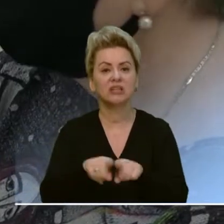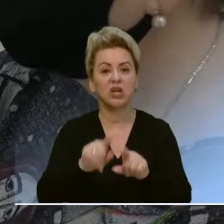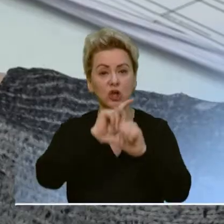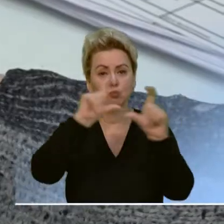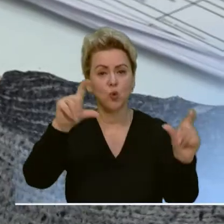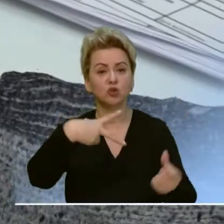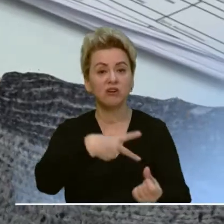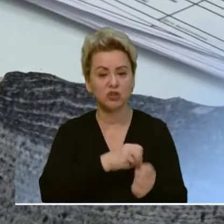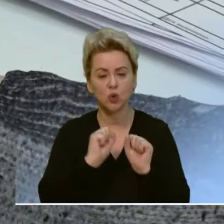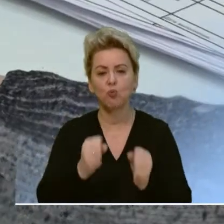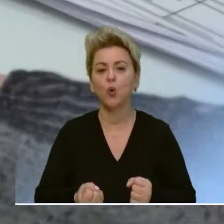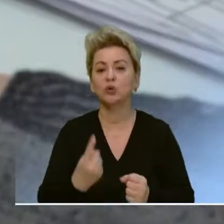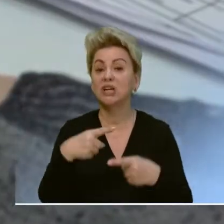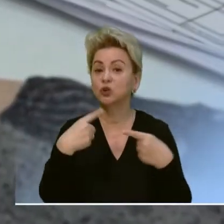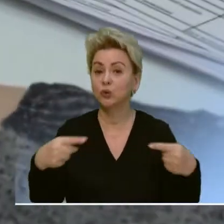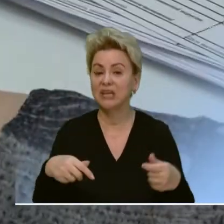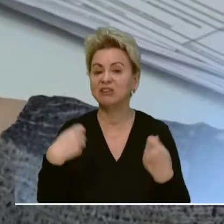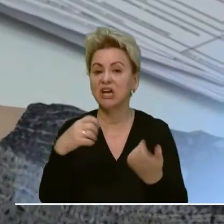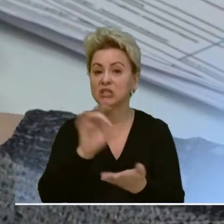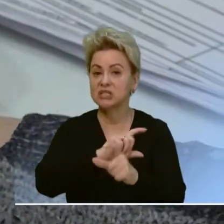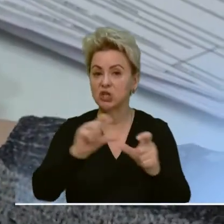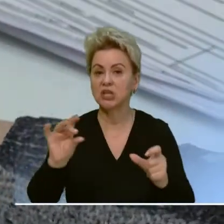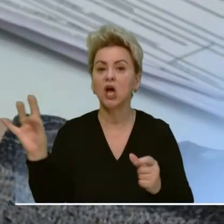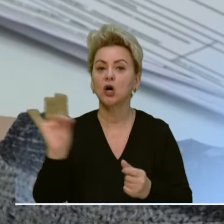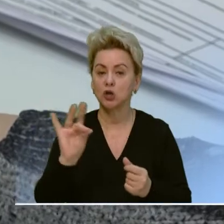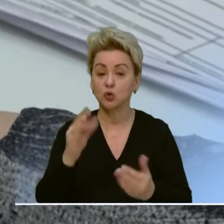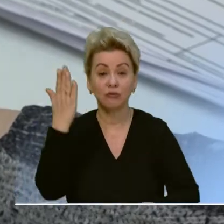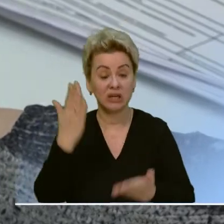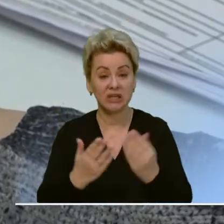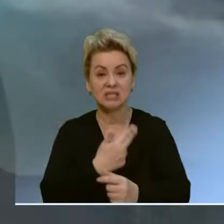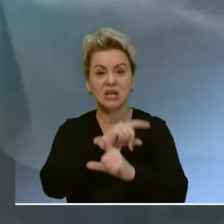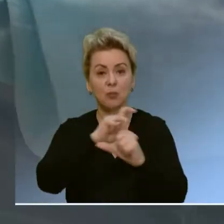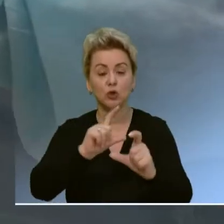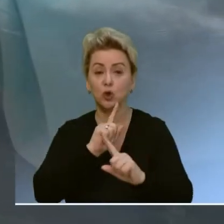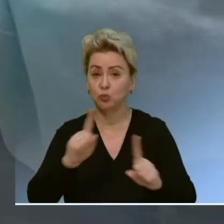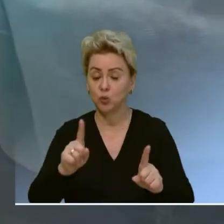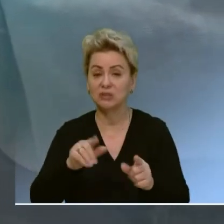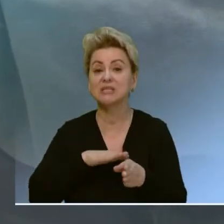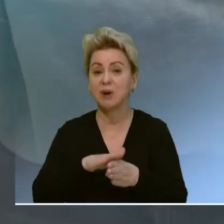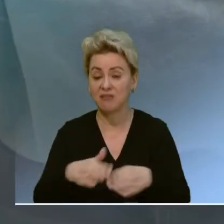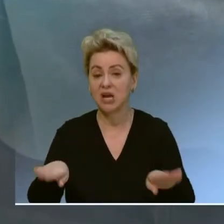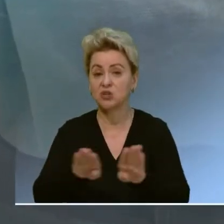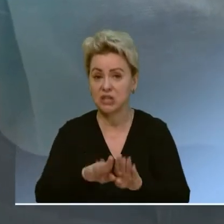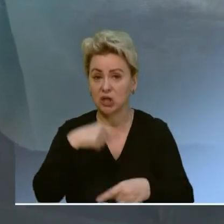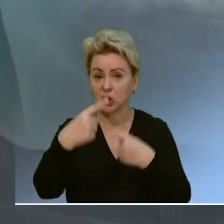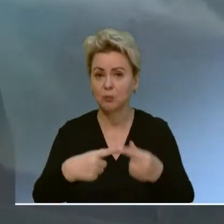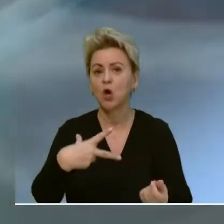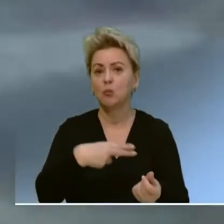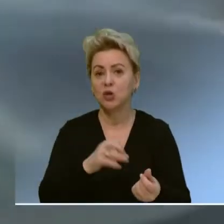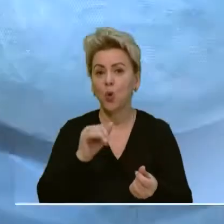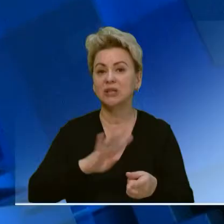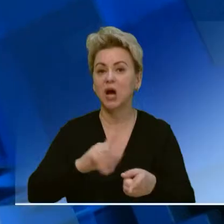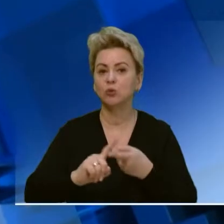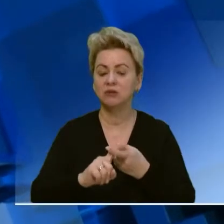пункты вакцинации могут появиться и в других торговых центрах Южной столицы, если поликлиники не будут справляться с потоком желающих привиться от